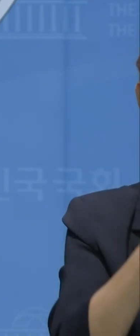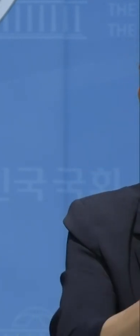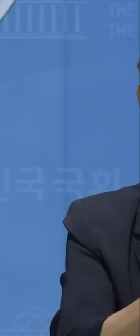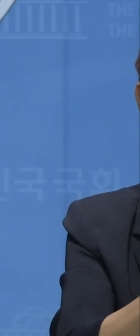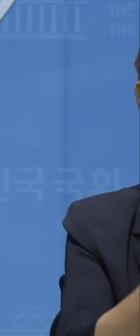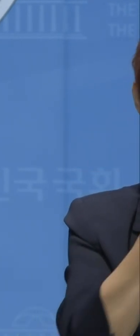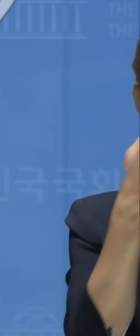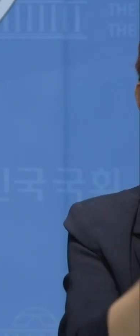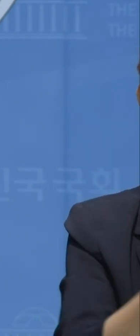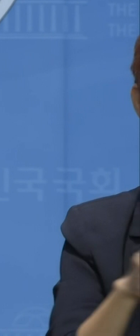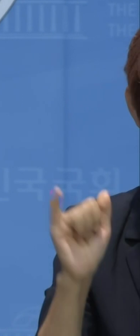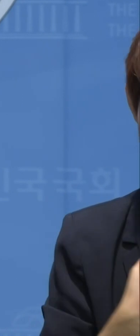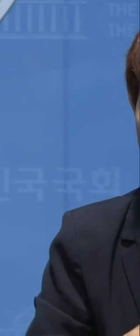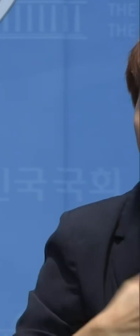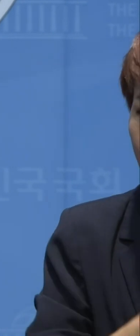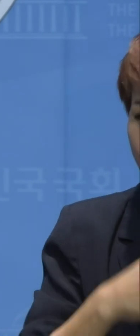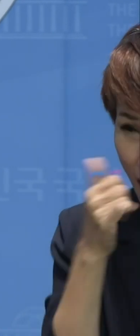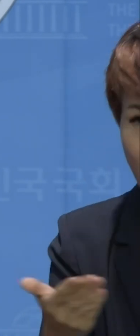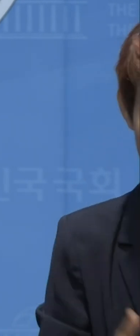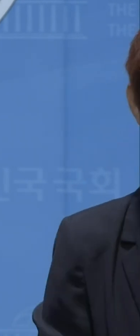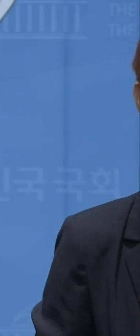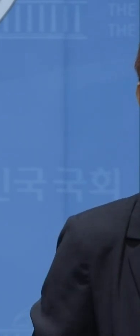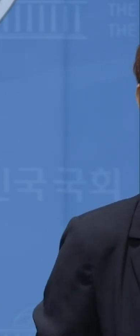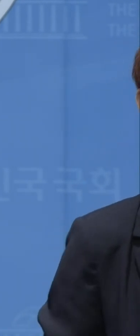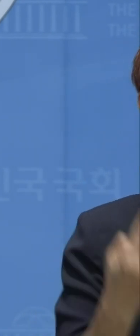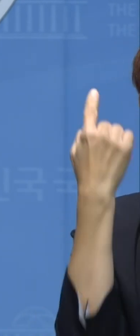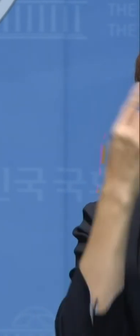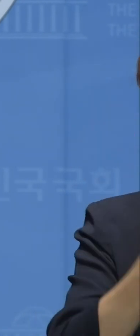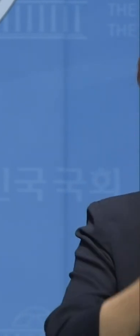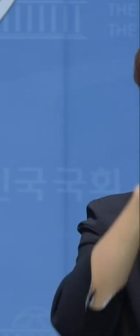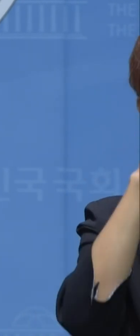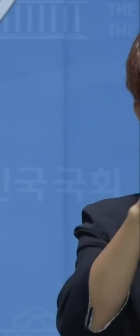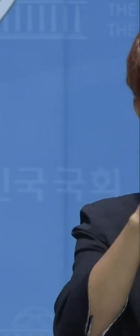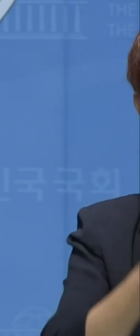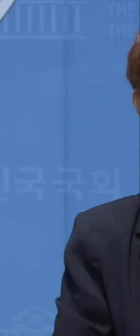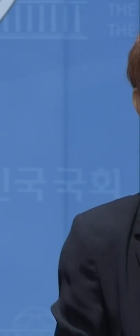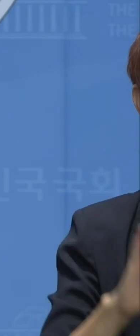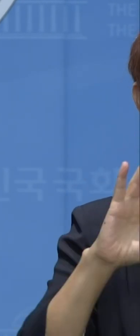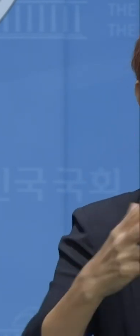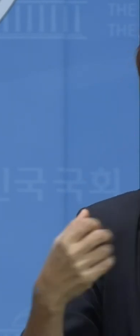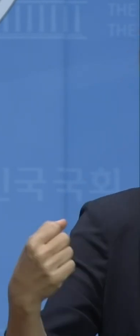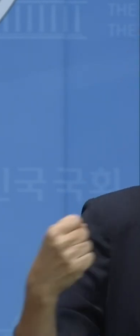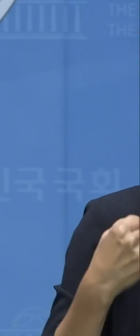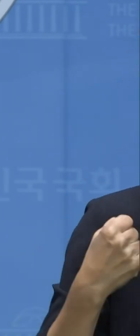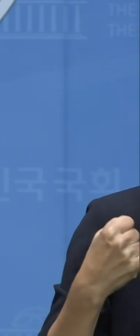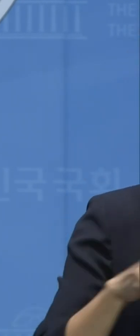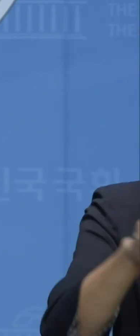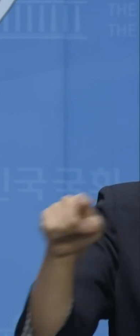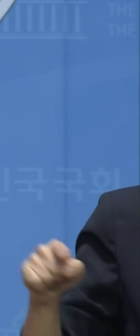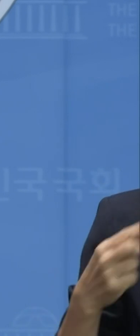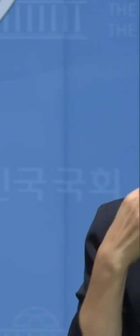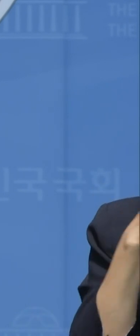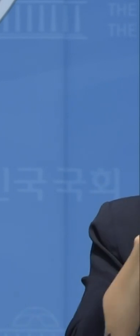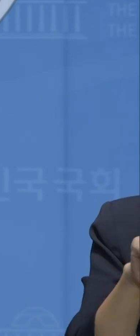쏟아질까봐 겁이 난 겁니까 어제 뉴스토마토 보도를 보면 국민의 힘 주요 인사들과 가까운